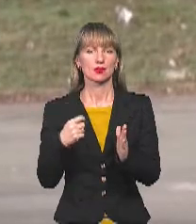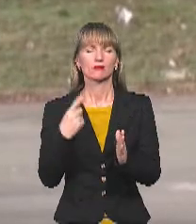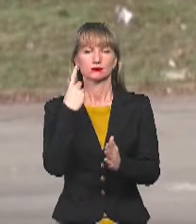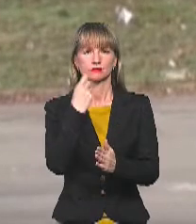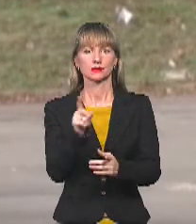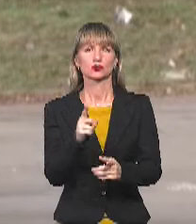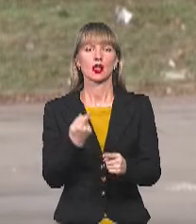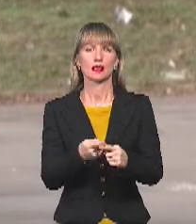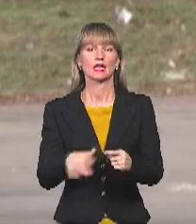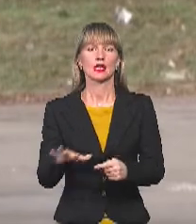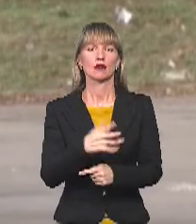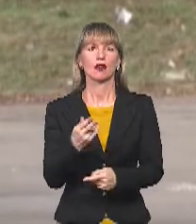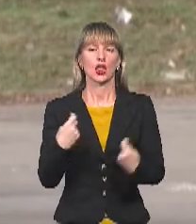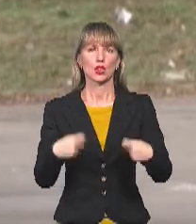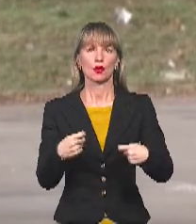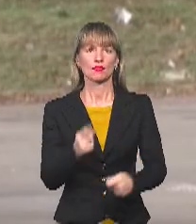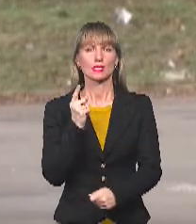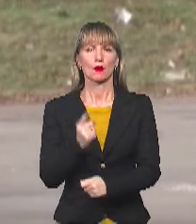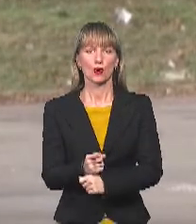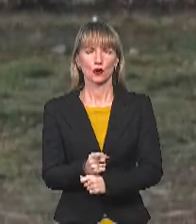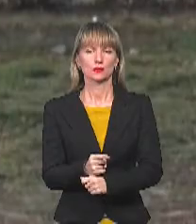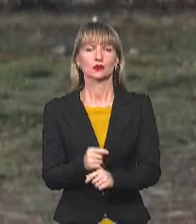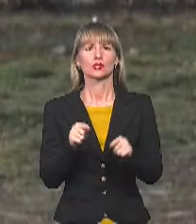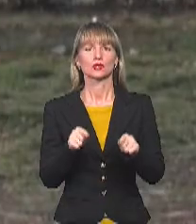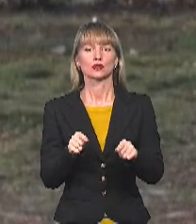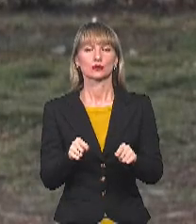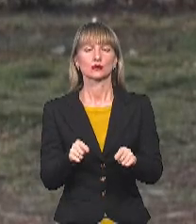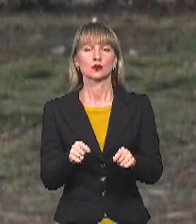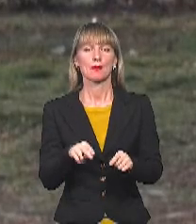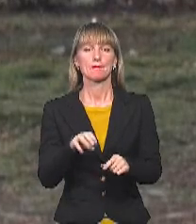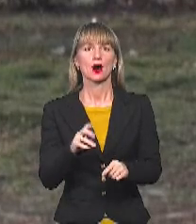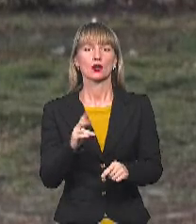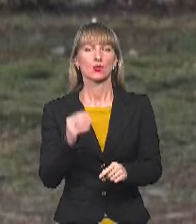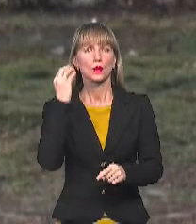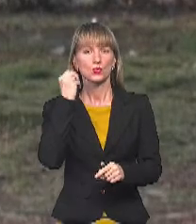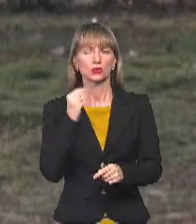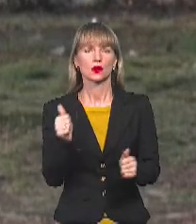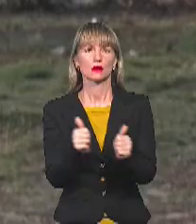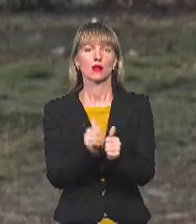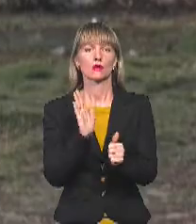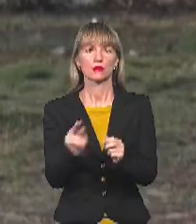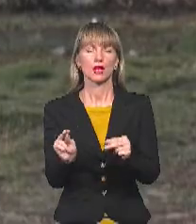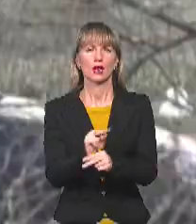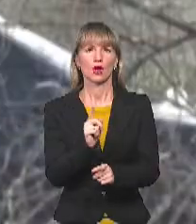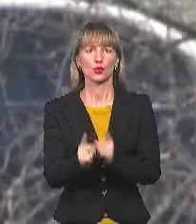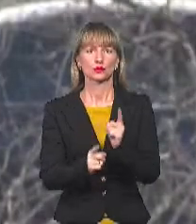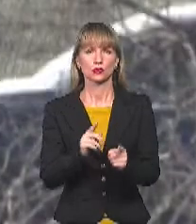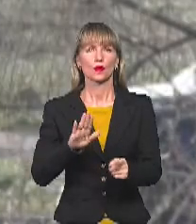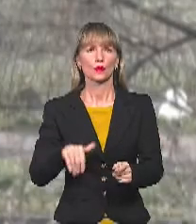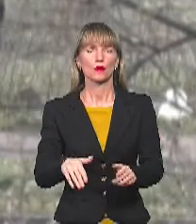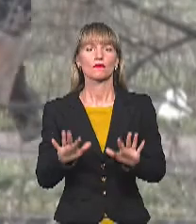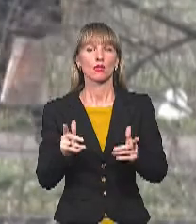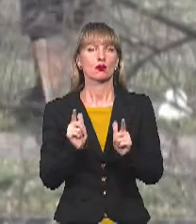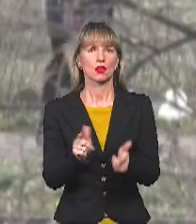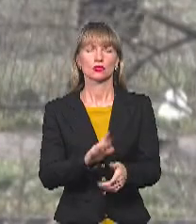що ця територія для торгівлі заборонена. Тут та у парку Пушкіна поруч буде проводитися реконструкція. Потім у випадку